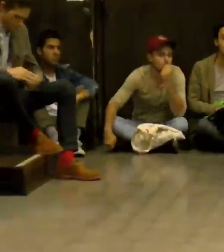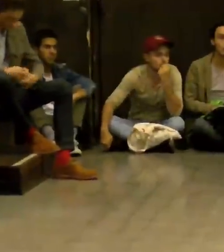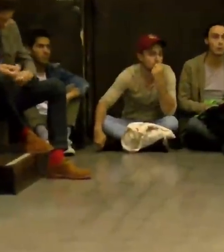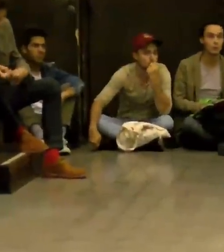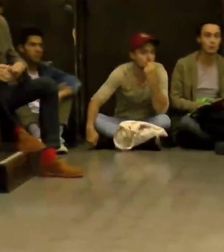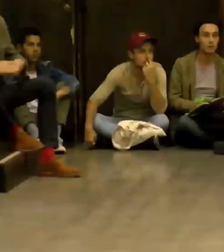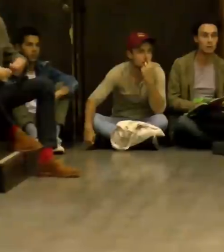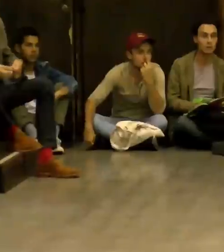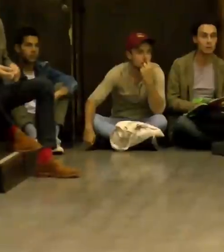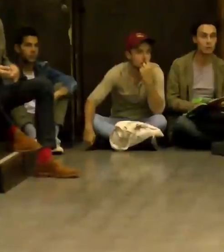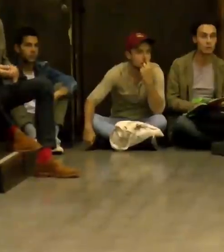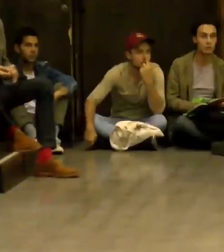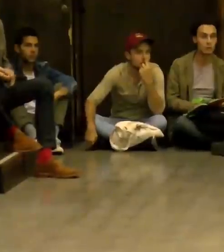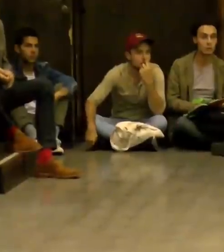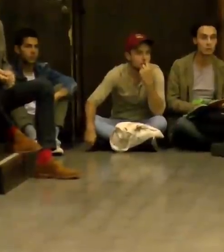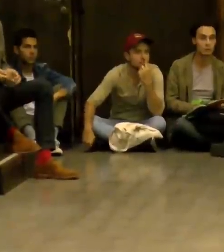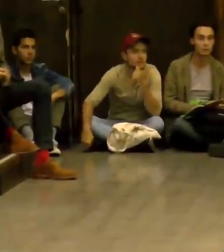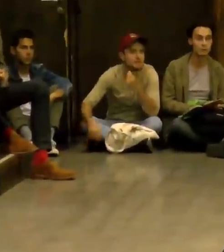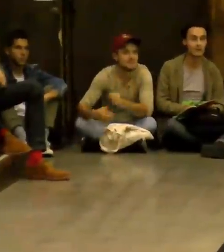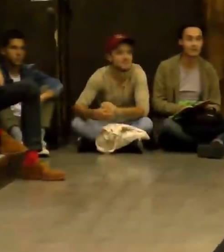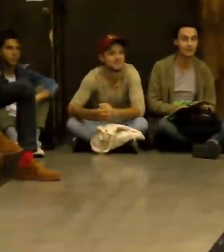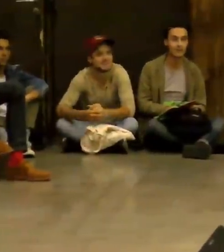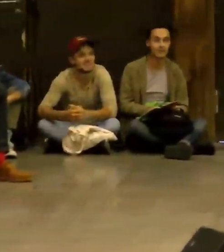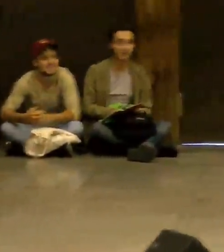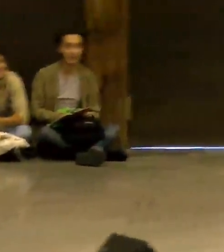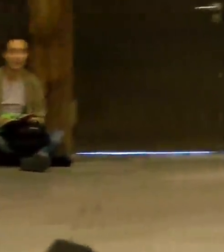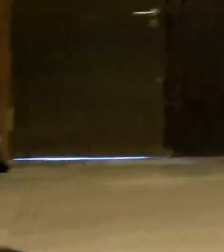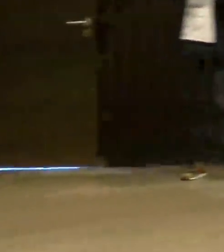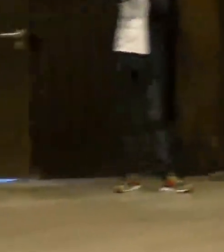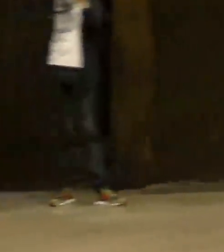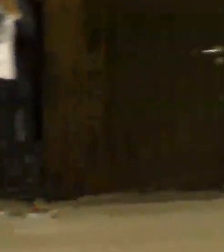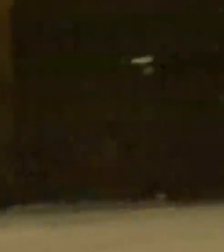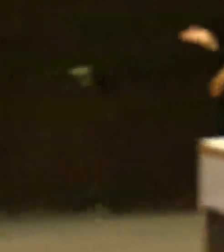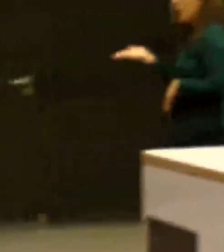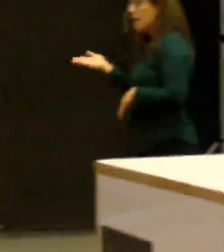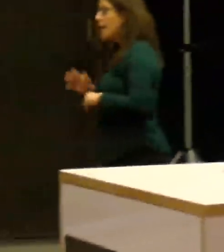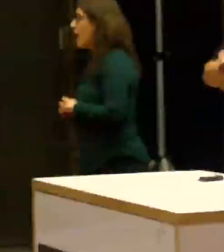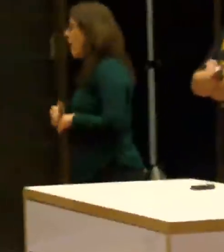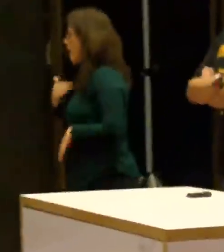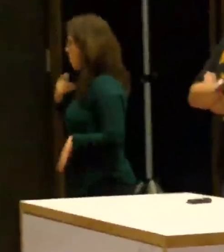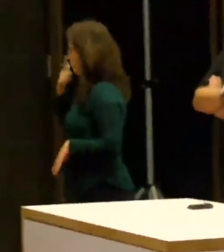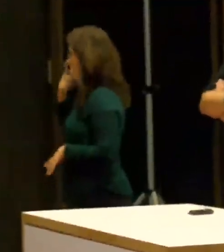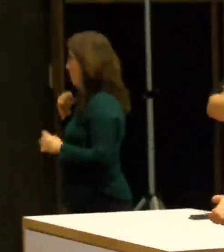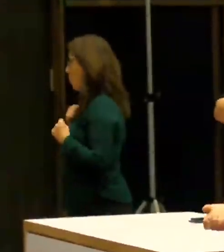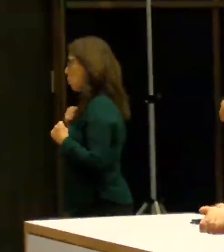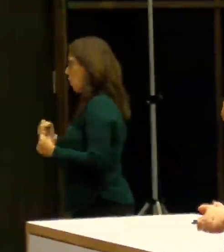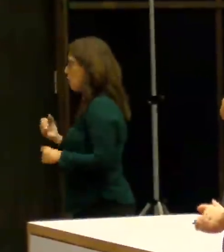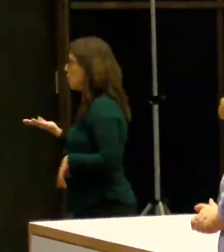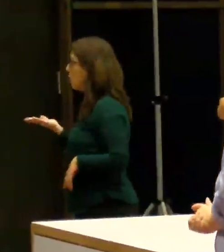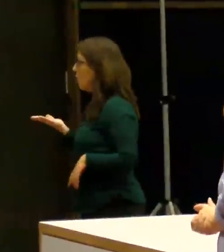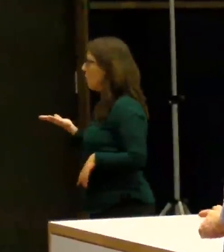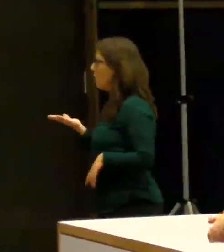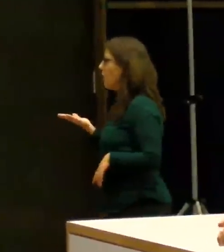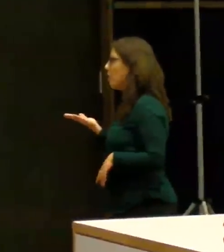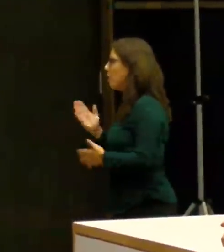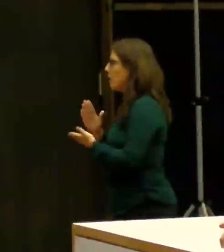Quelle est votre position là-dessus ? Hop, une position. Eh ben, on trouve ça drôlement courageux. Alors,